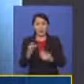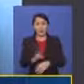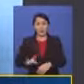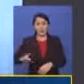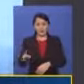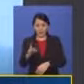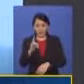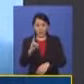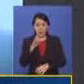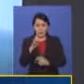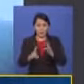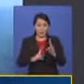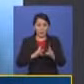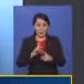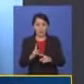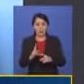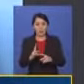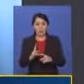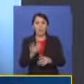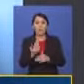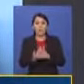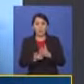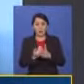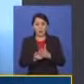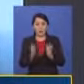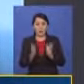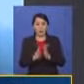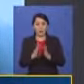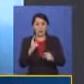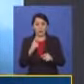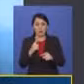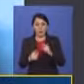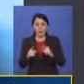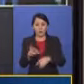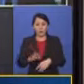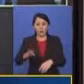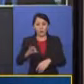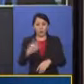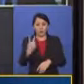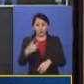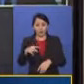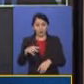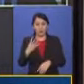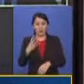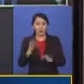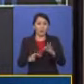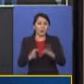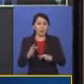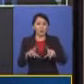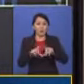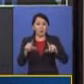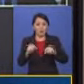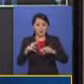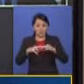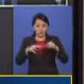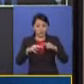басшысына шағыммен, немесе жеке сұрақпен емес, ұсыныспен жүгінді. Кәсіпкер облыс орталығында ауданы 24 соттық болатын мейірімділік үйін салуға дайын